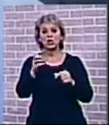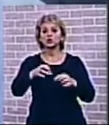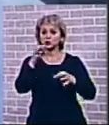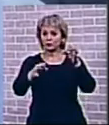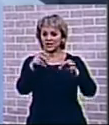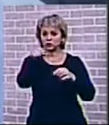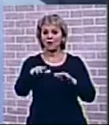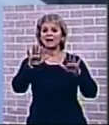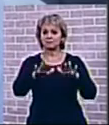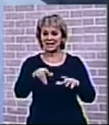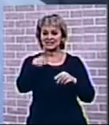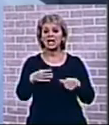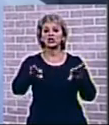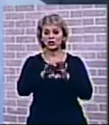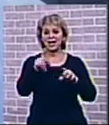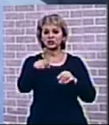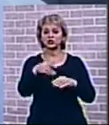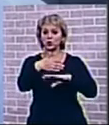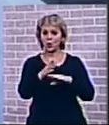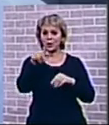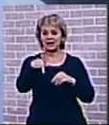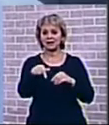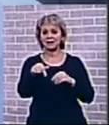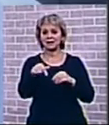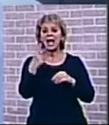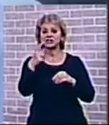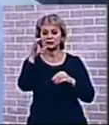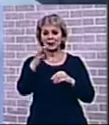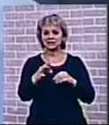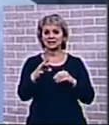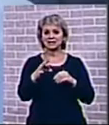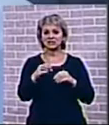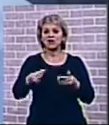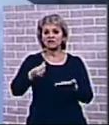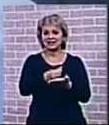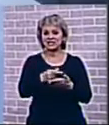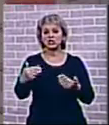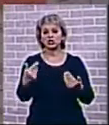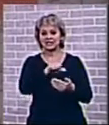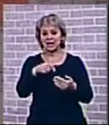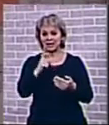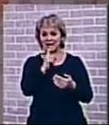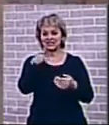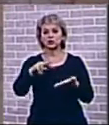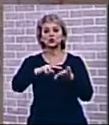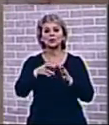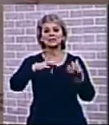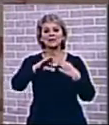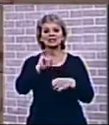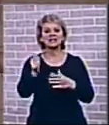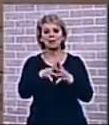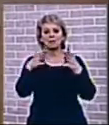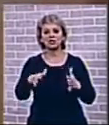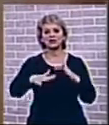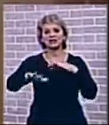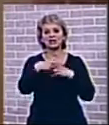субъектовое, местное и также доля 1% финансирования жителей. Стоимость проекта самого